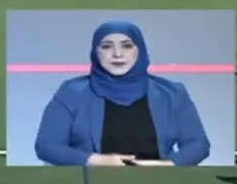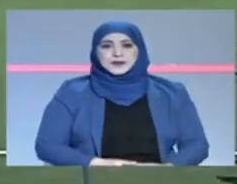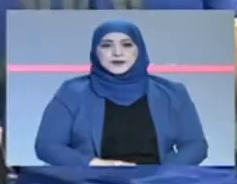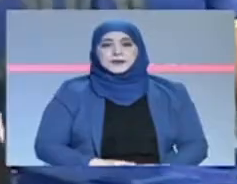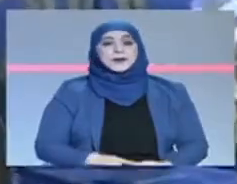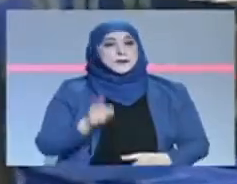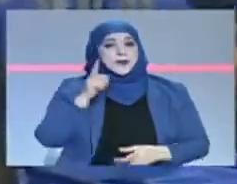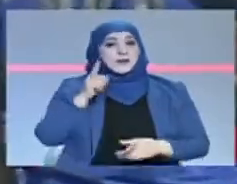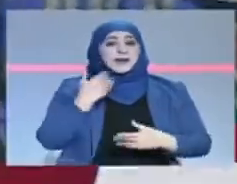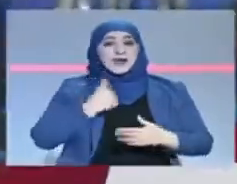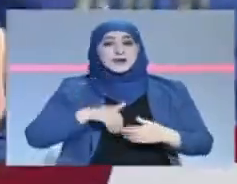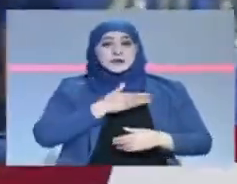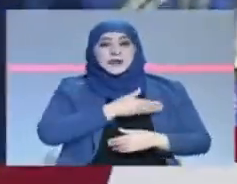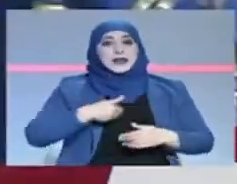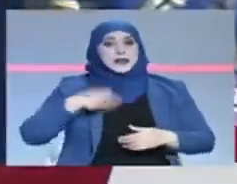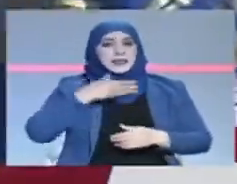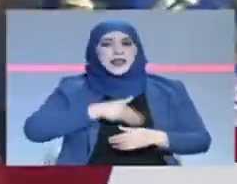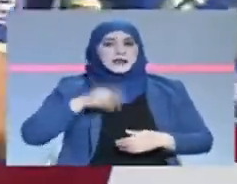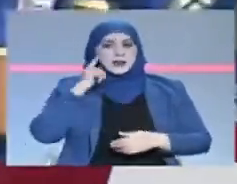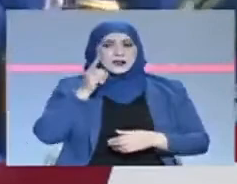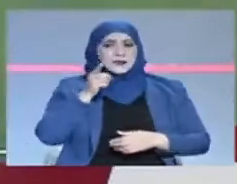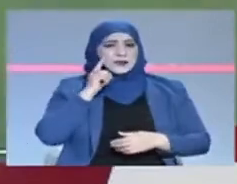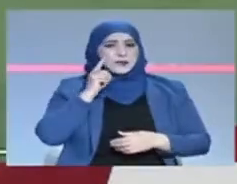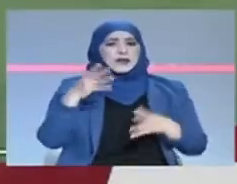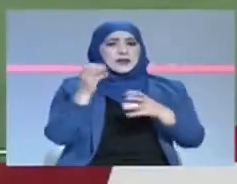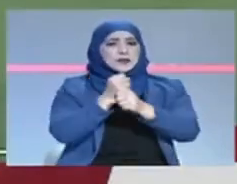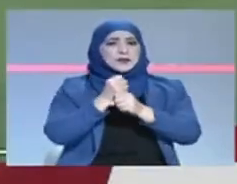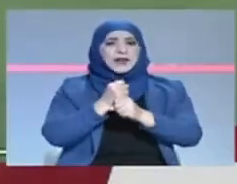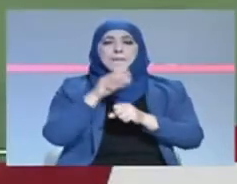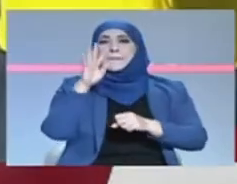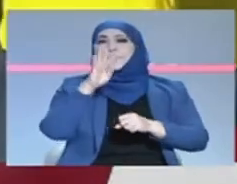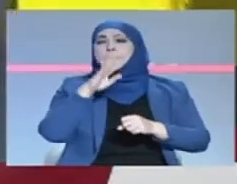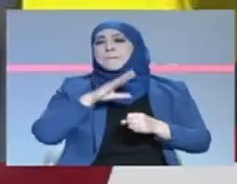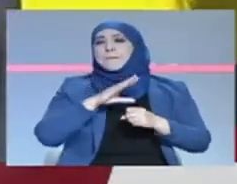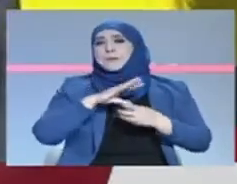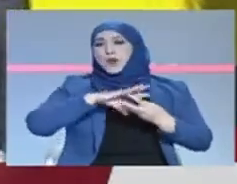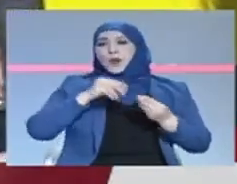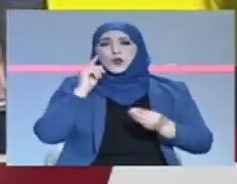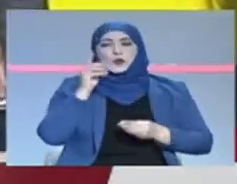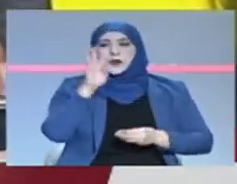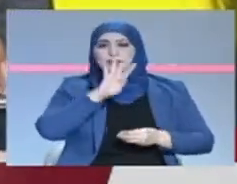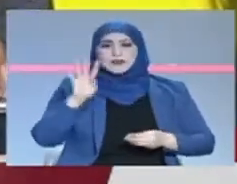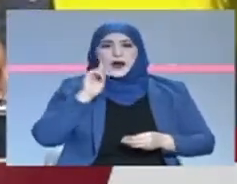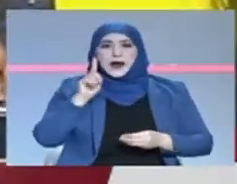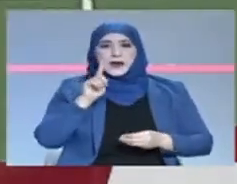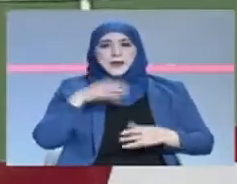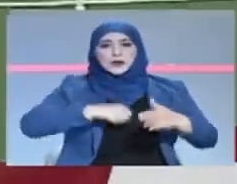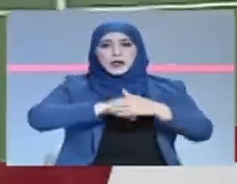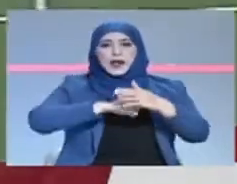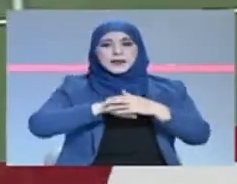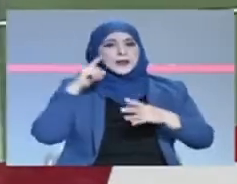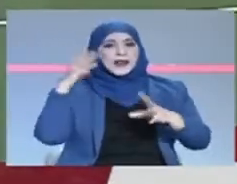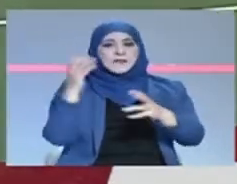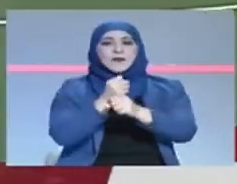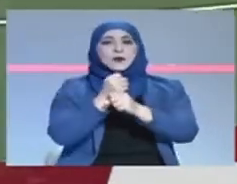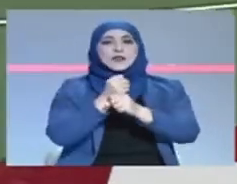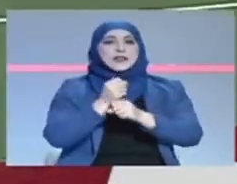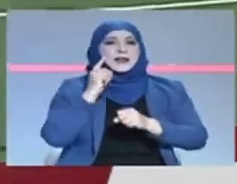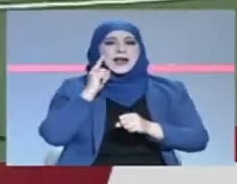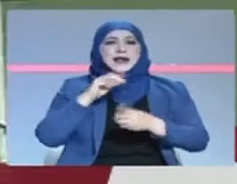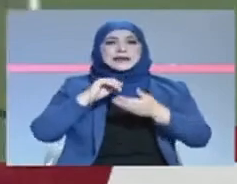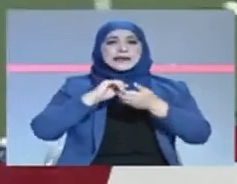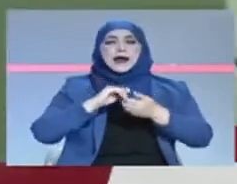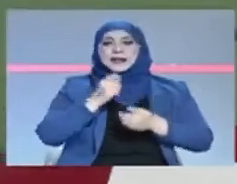انفرد الترجي الرياضي التونسي بصدارة ترتيب بطولة الرابطة المحترفة الأولى لكرة القدم إثر فوزه على مضيفه